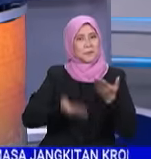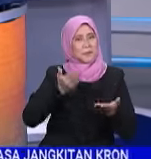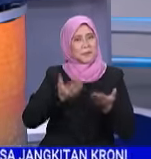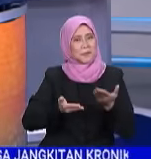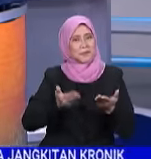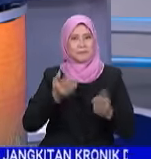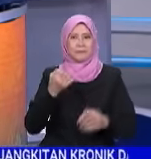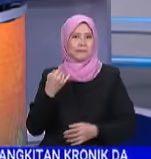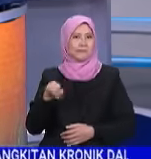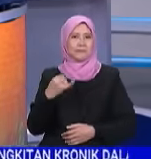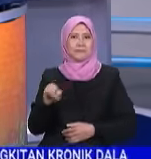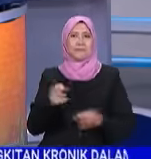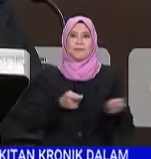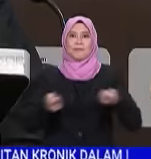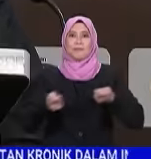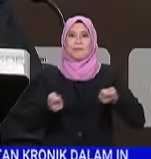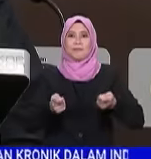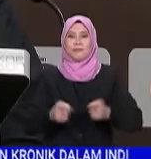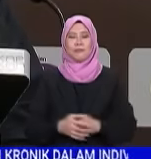luar